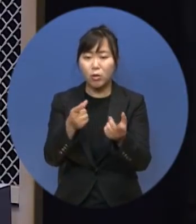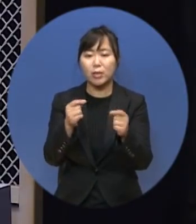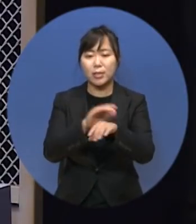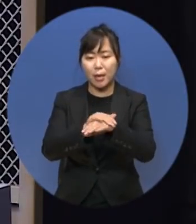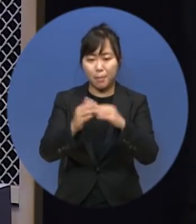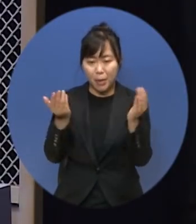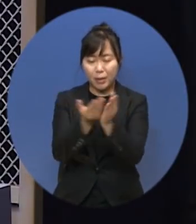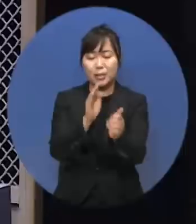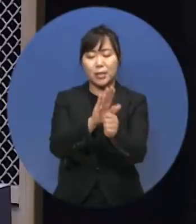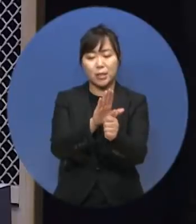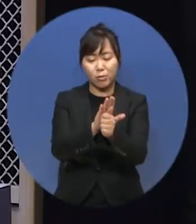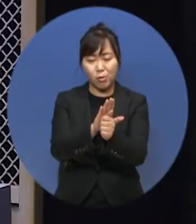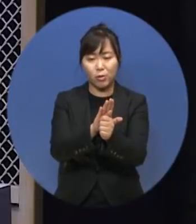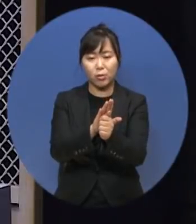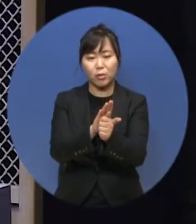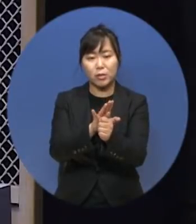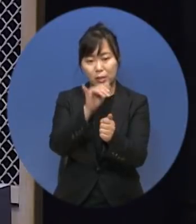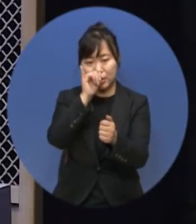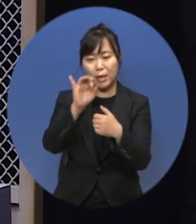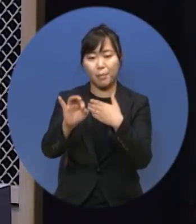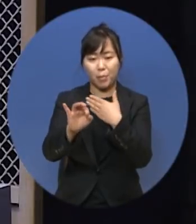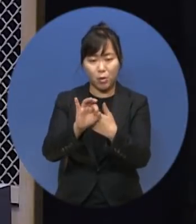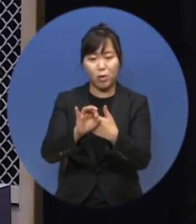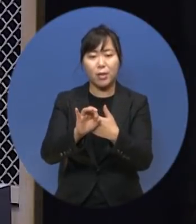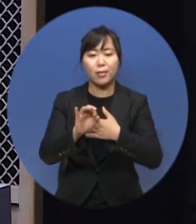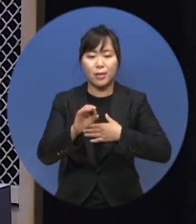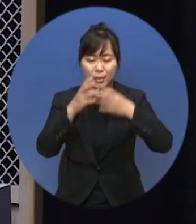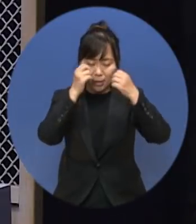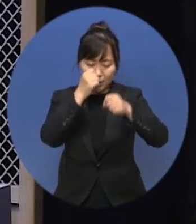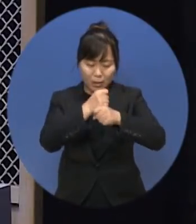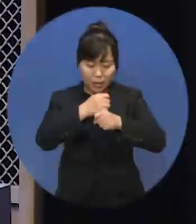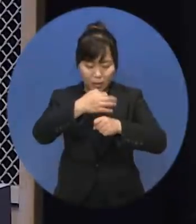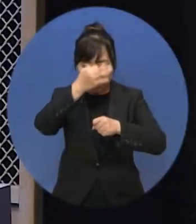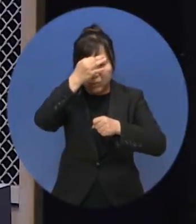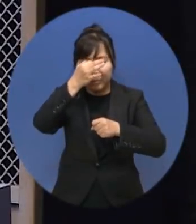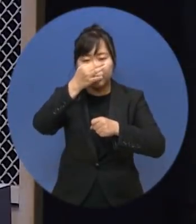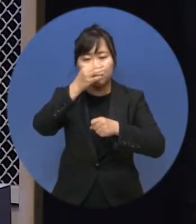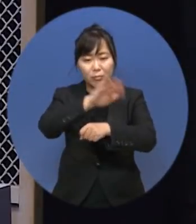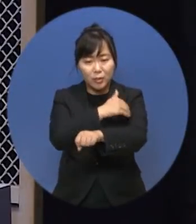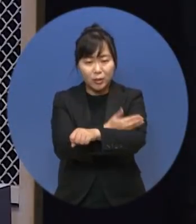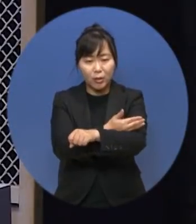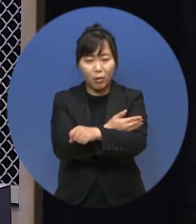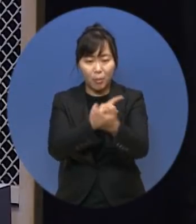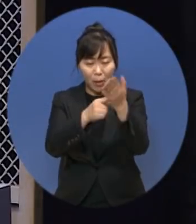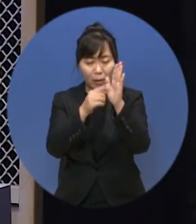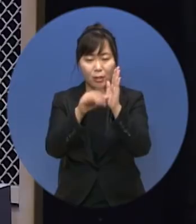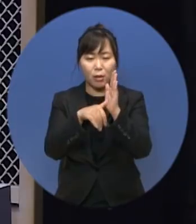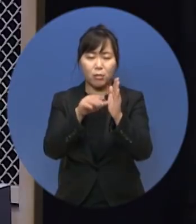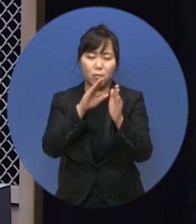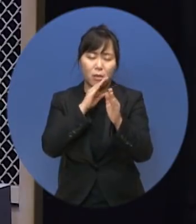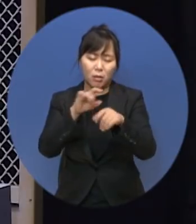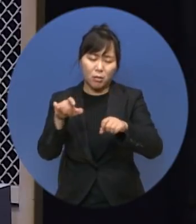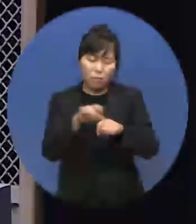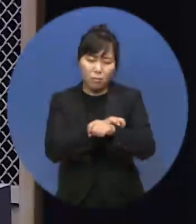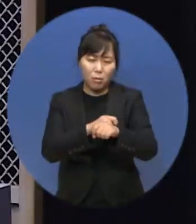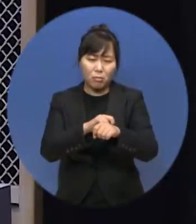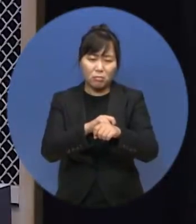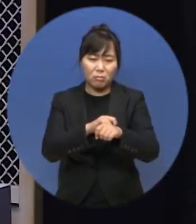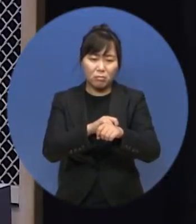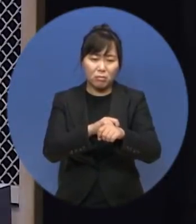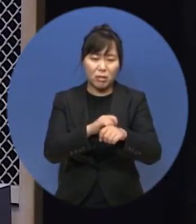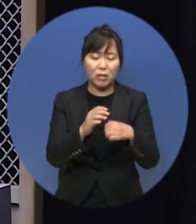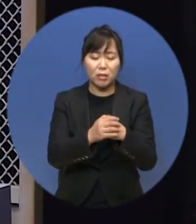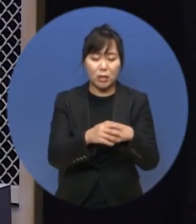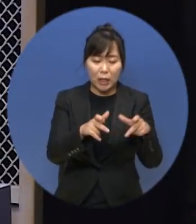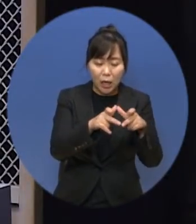적합한 지원과 이런 게 이루어진다면은 자신의 창작적인 끼를 발휘하는 데 있어서 사실 장애는 큰 장애가